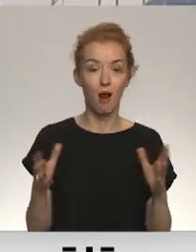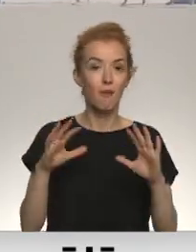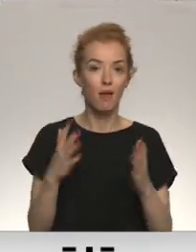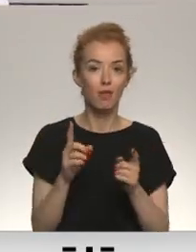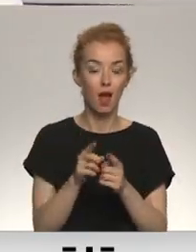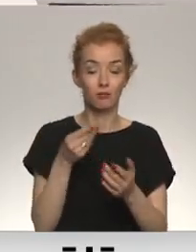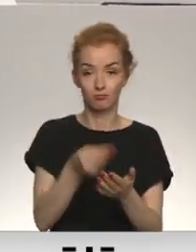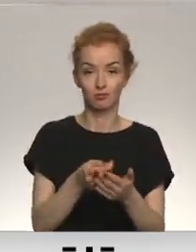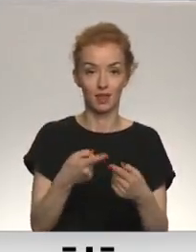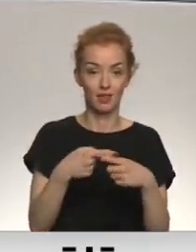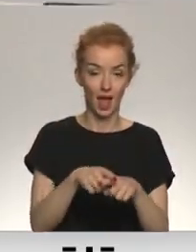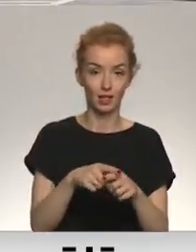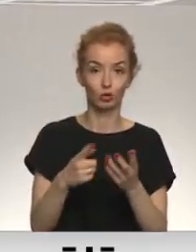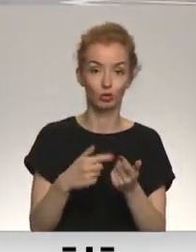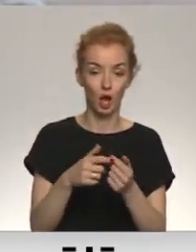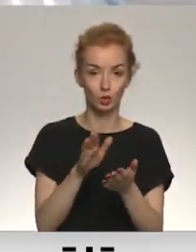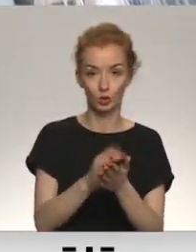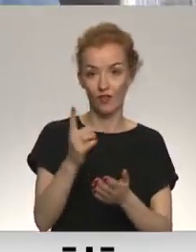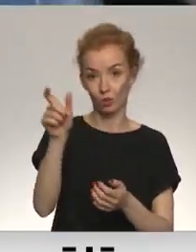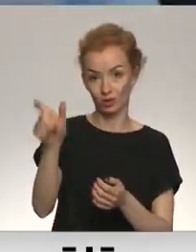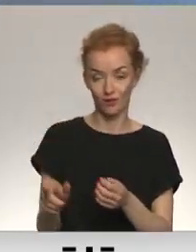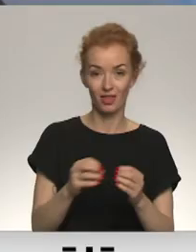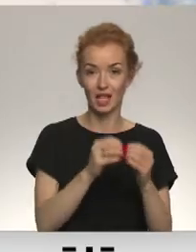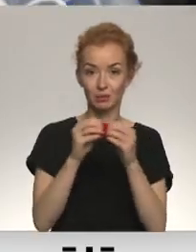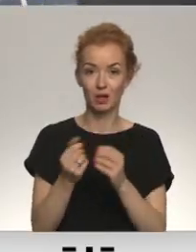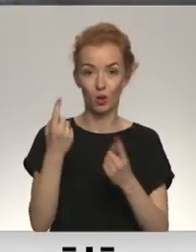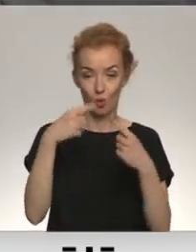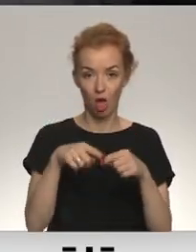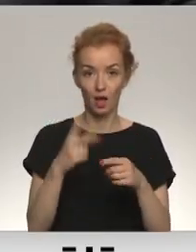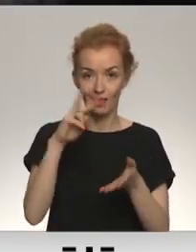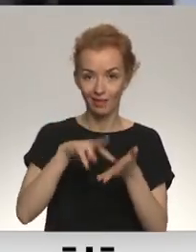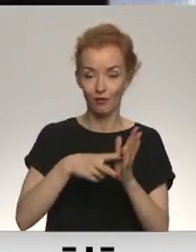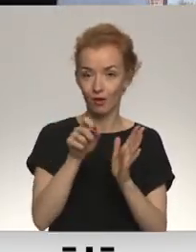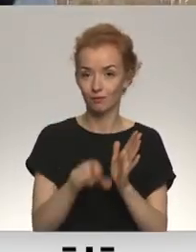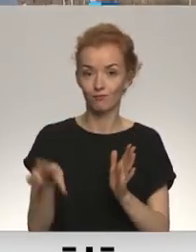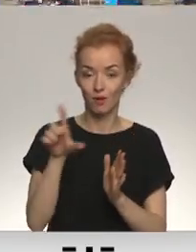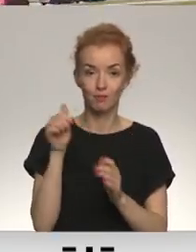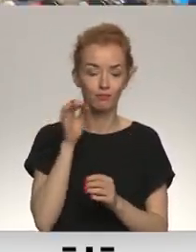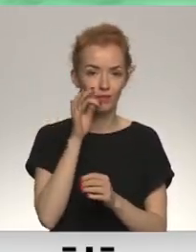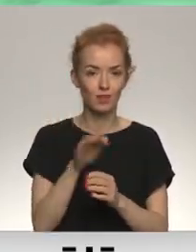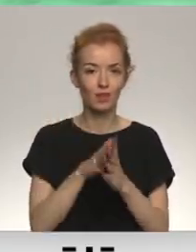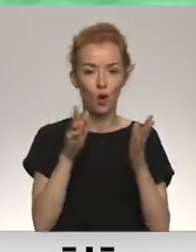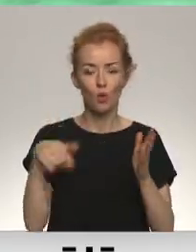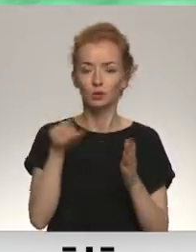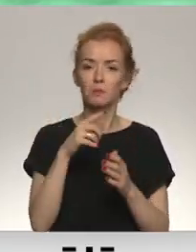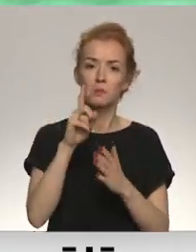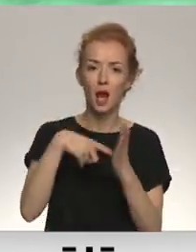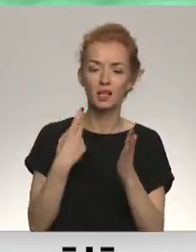iegādāto elektropreču skaits uz vienu cilvēku pēdējo 10 gadu laikā ir dubultojies. Visiem vienmēr patīk jautāt